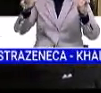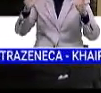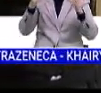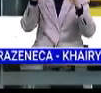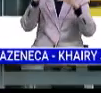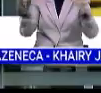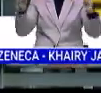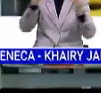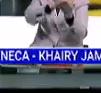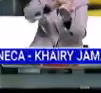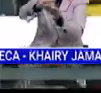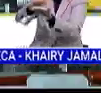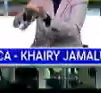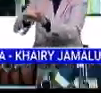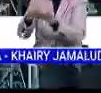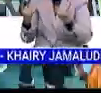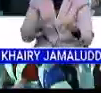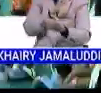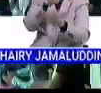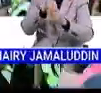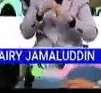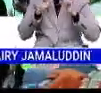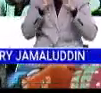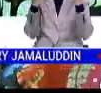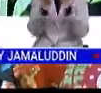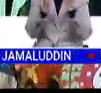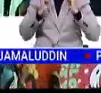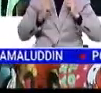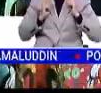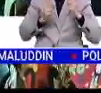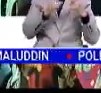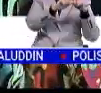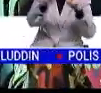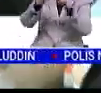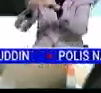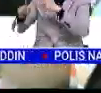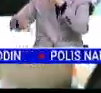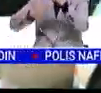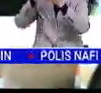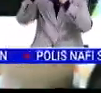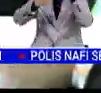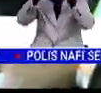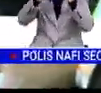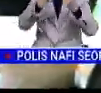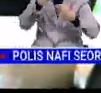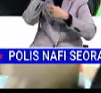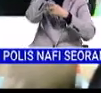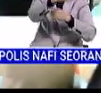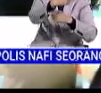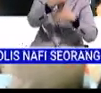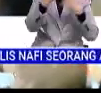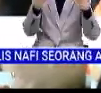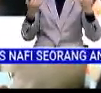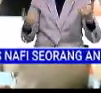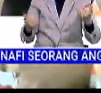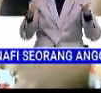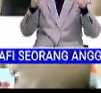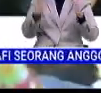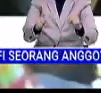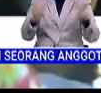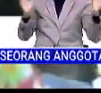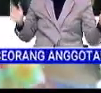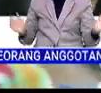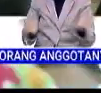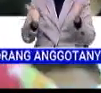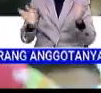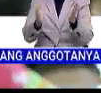ditempah. Pelibatan syarikat swasta dalam memperkenal pelbagai program pelancongan yang unik dan menarik diyakini mampu merancakkan